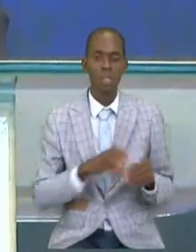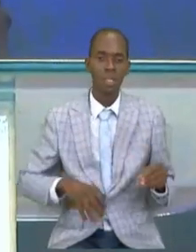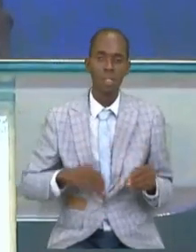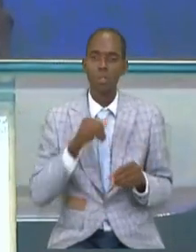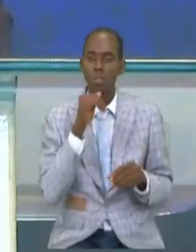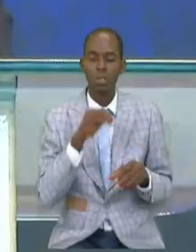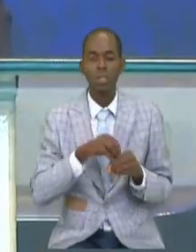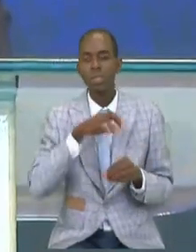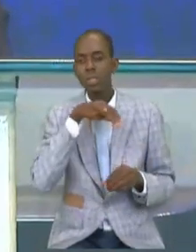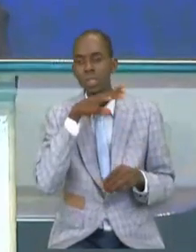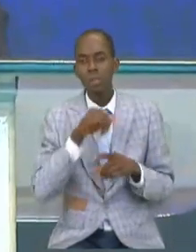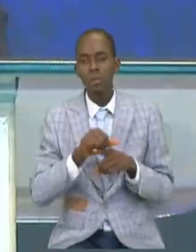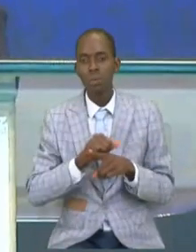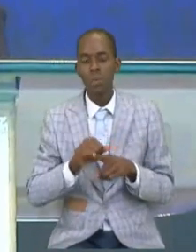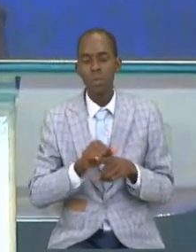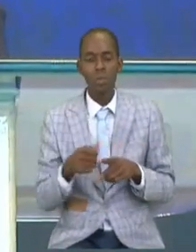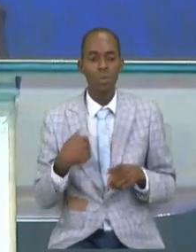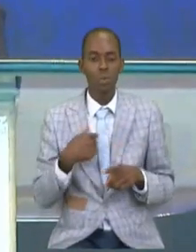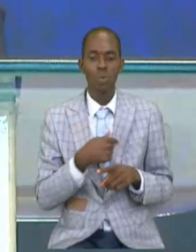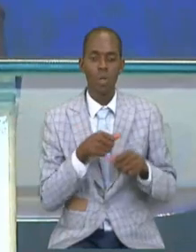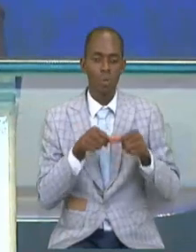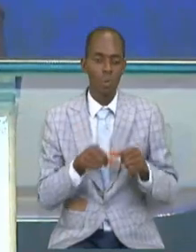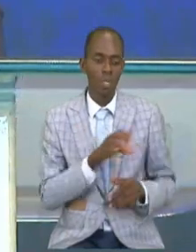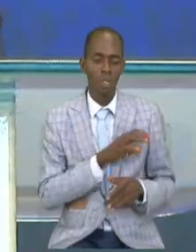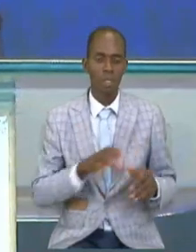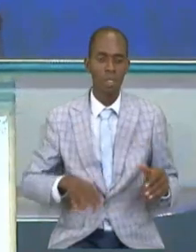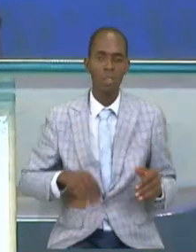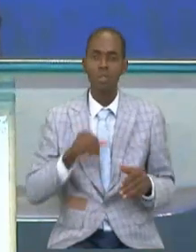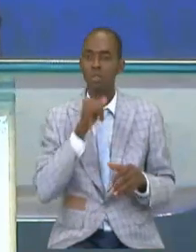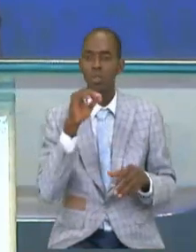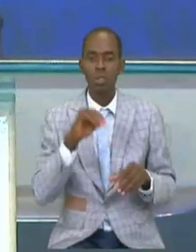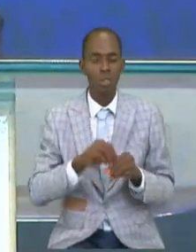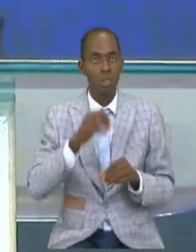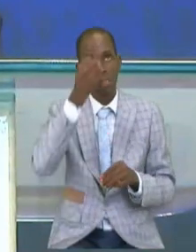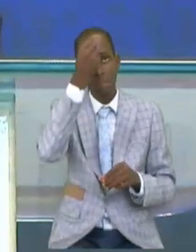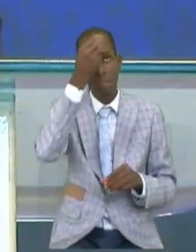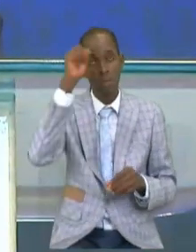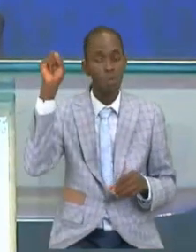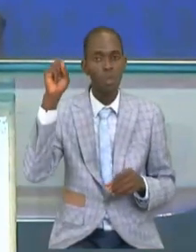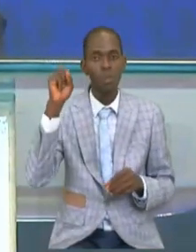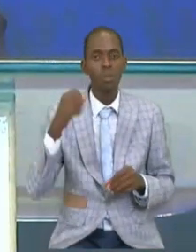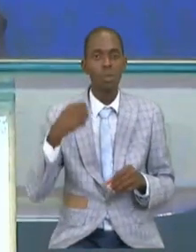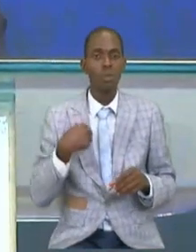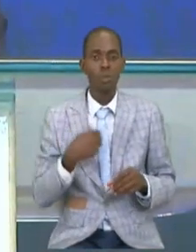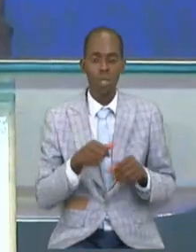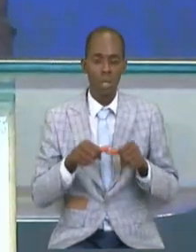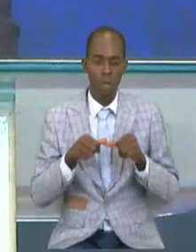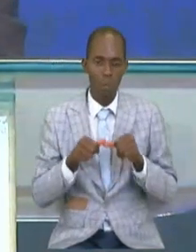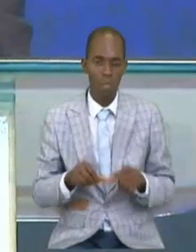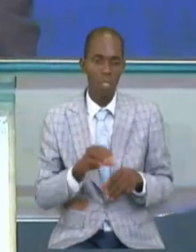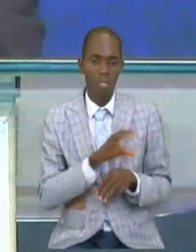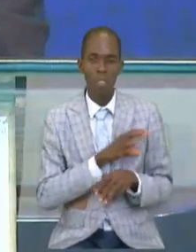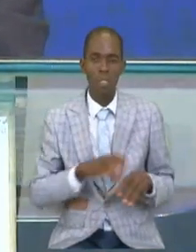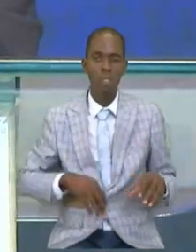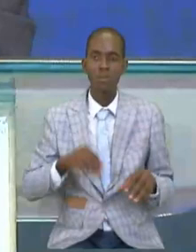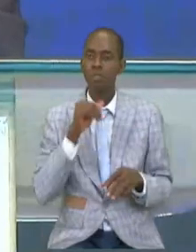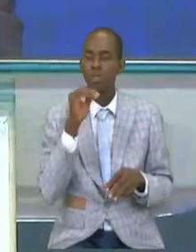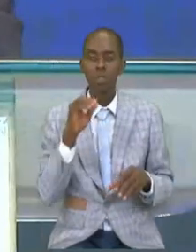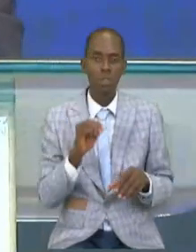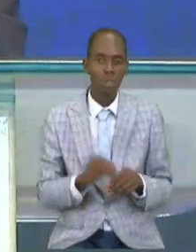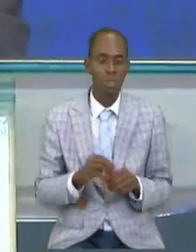Nous ne demeurons pas dans la corruption. On ne demeure pas dans la désobéissance. On ne demeure pas dans la